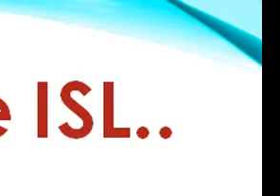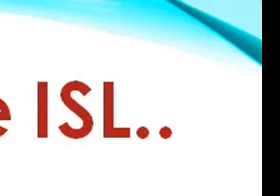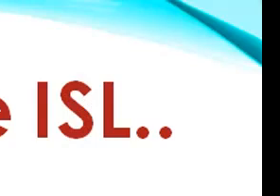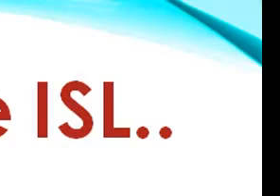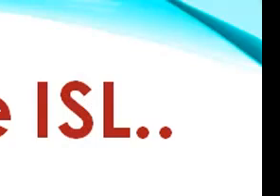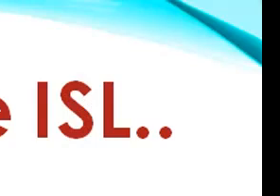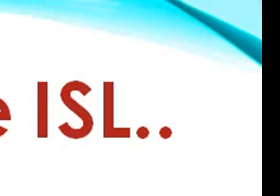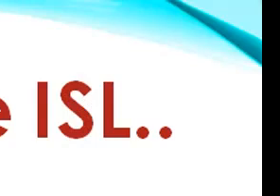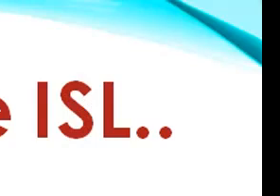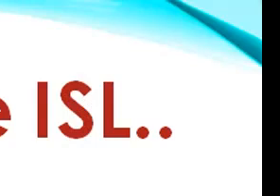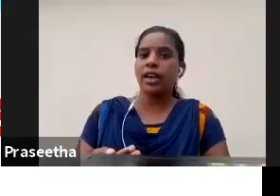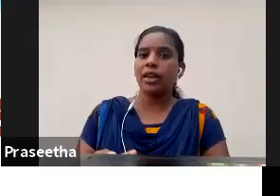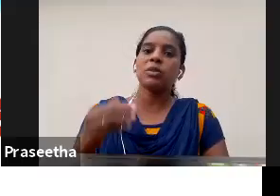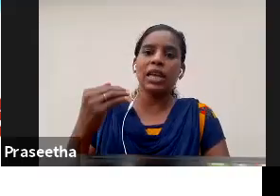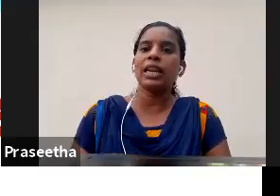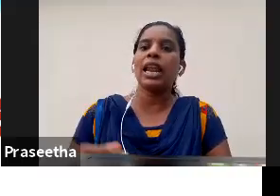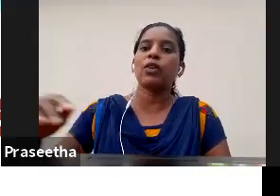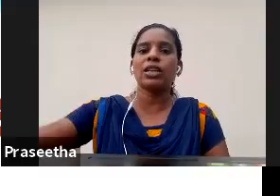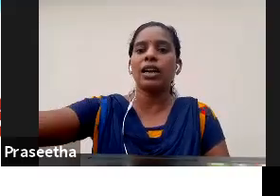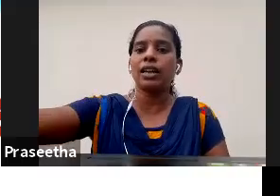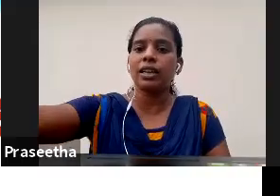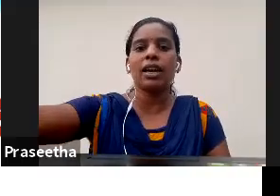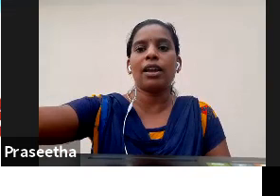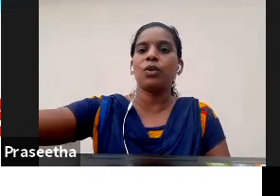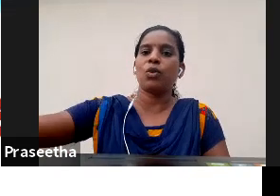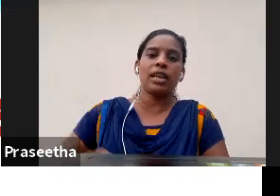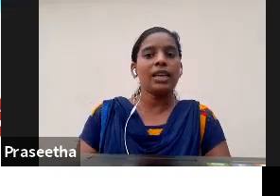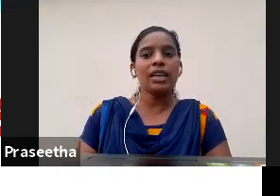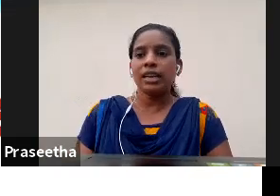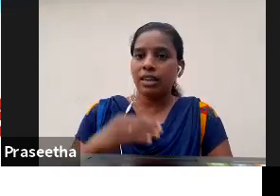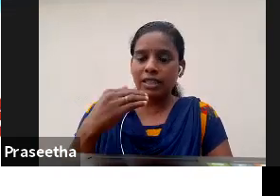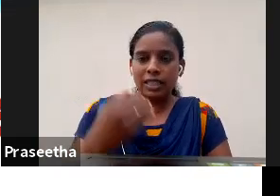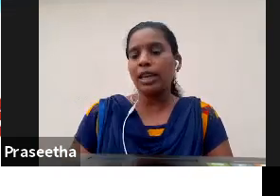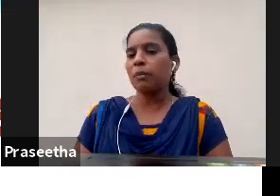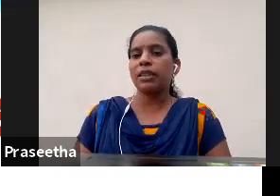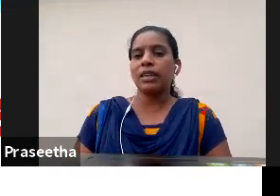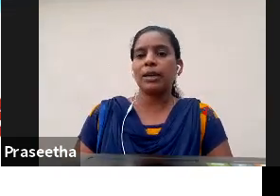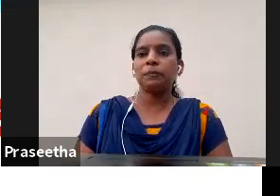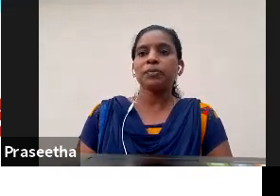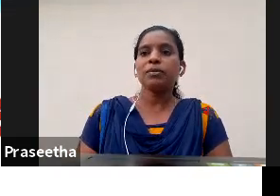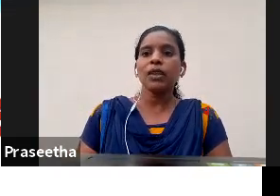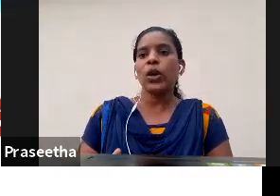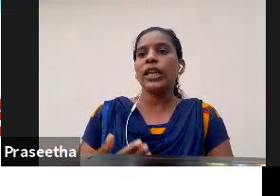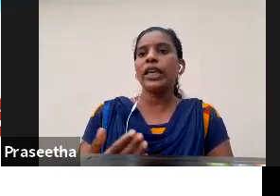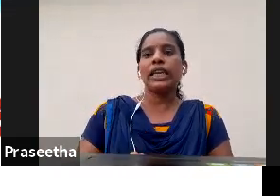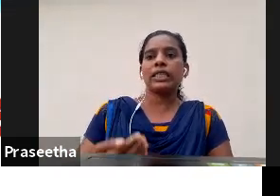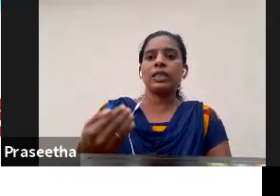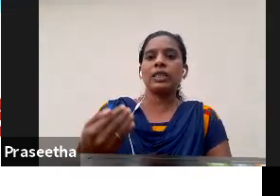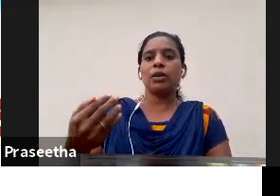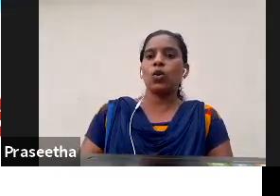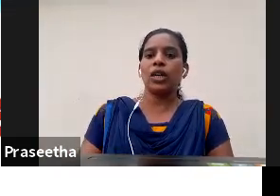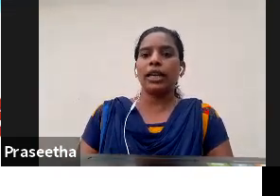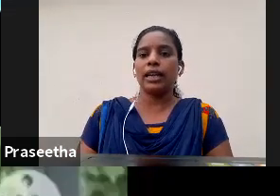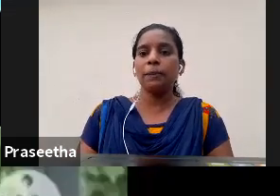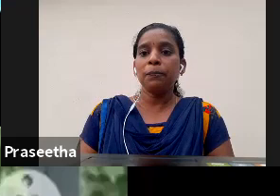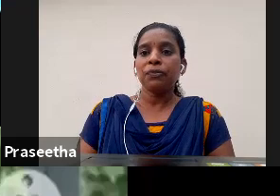അല്ലെങ്കിൽ പ്രൈമറി ലാംഗ്വേജ് എന്ന് പറയുന്നത് തീർച്ചയായിട്ടും സൈൻ ലാംഗ്വേജ് ആണ് എന്നുള്ള കാര്യം കൂടെ ഞാൻ ശ്രദ്ധയിൽപ്പെടുത്തുകയാണ്. ഓക്കെ, ഇനി നെക്സ്റ്റ്